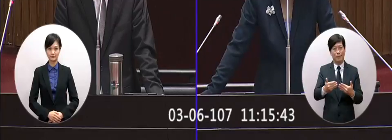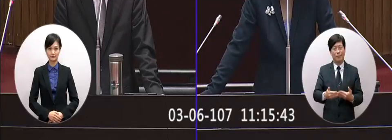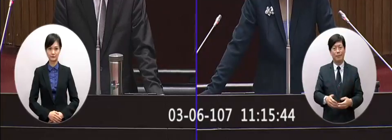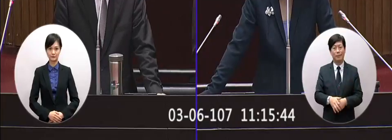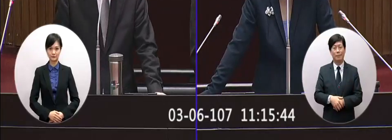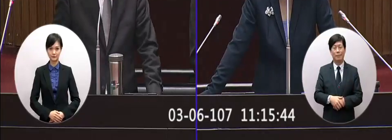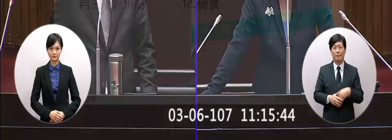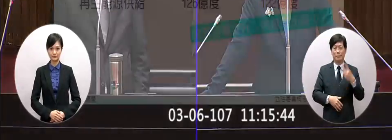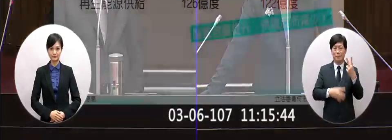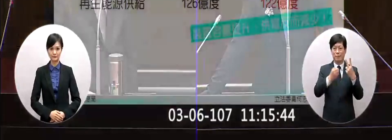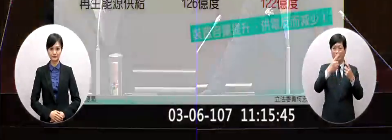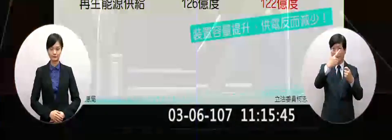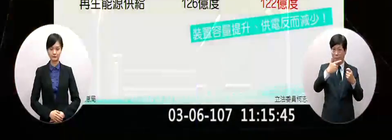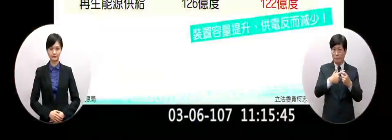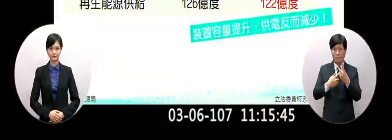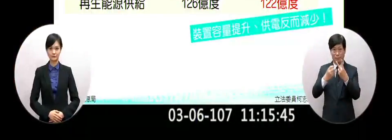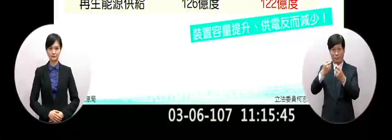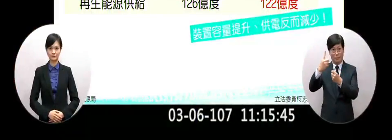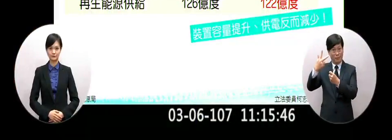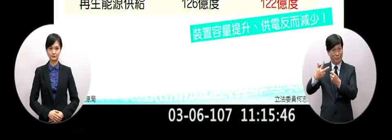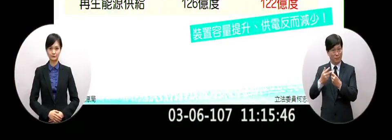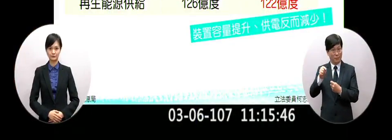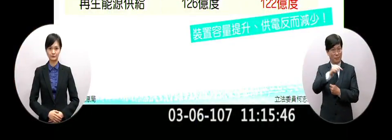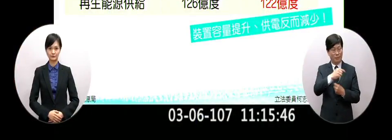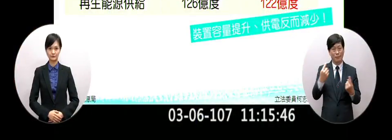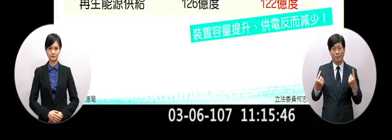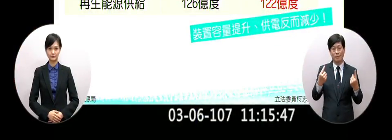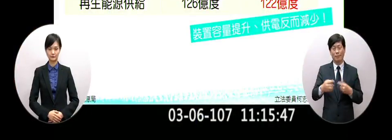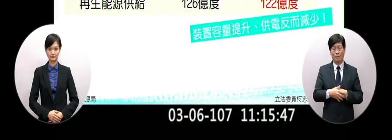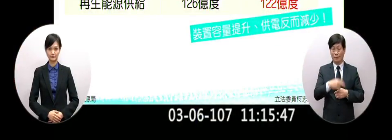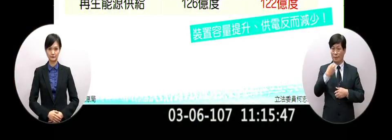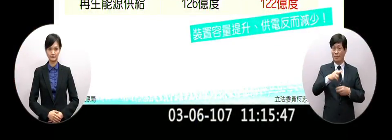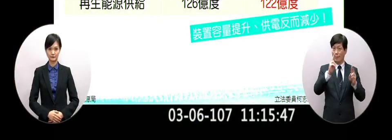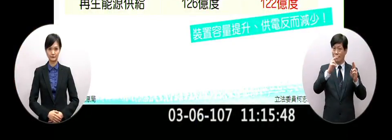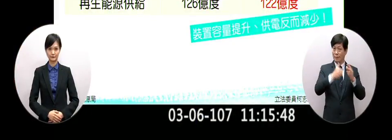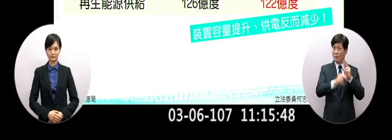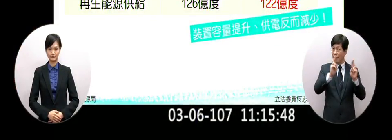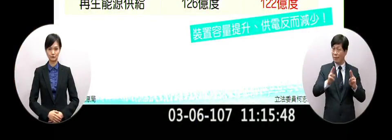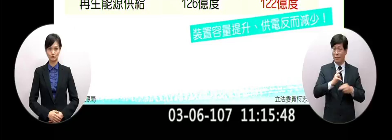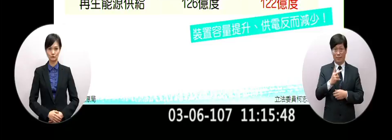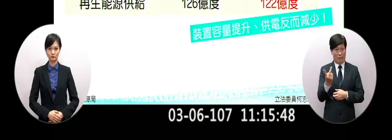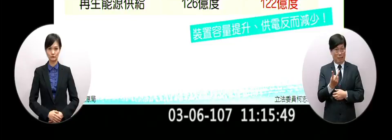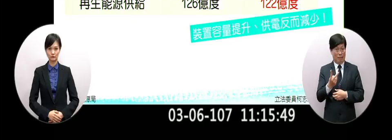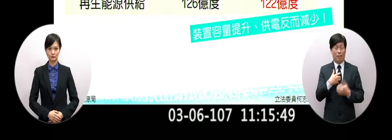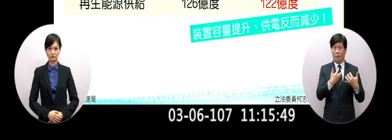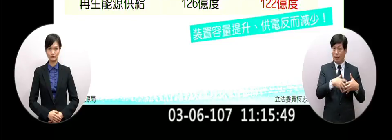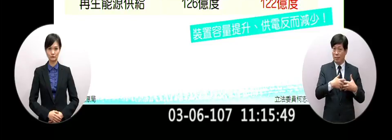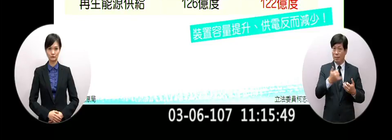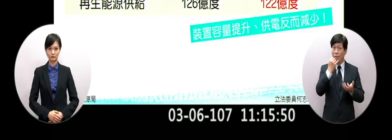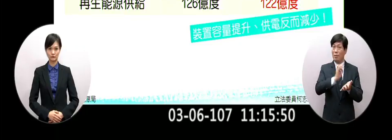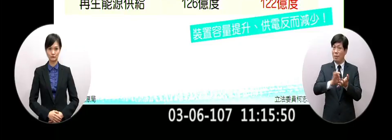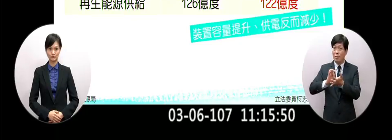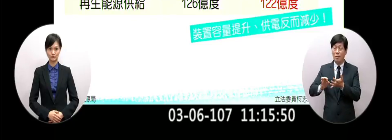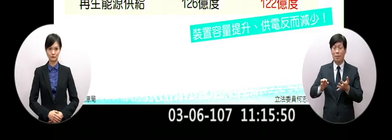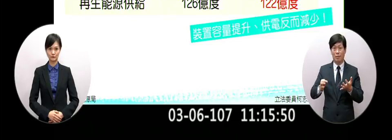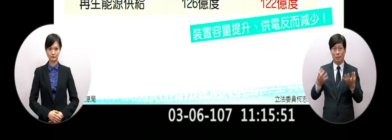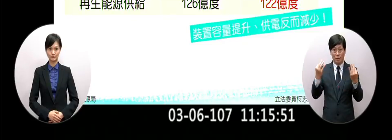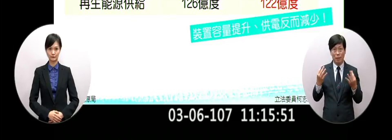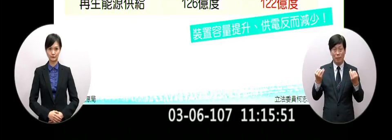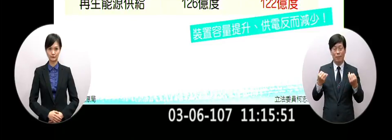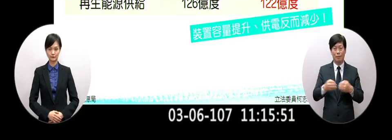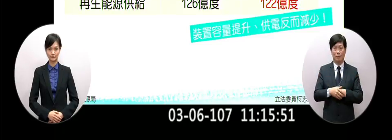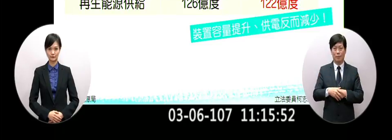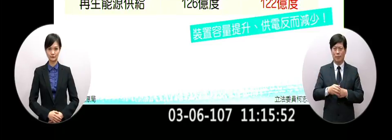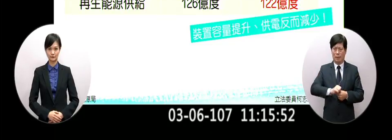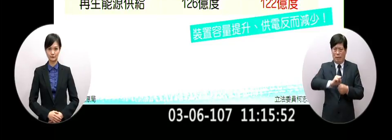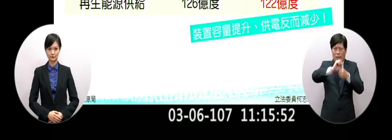据。2016跟2017比较起来哦，我们再生能源的装置容量，就是我们的设备哦，将近